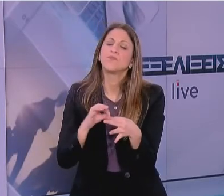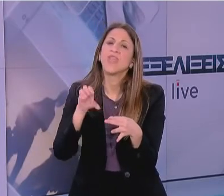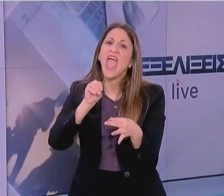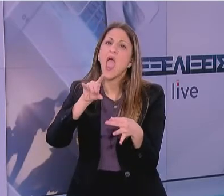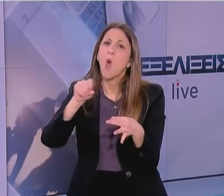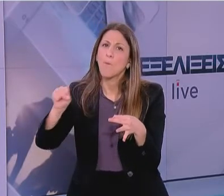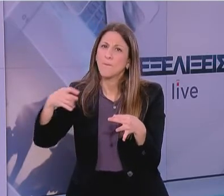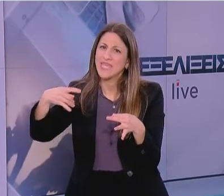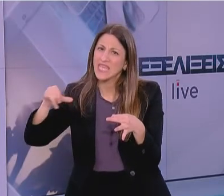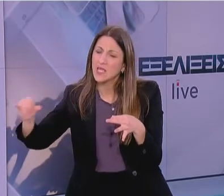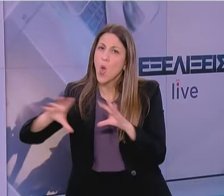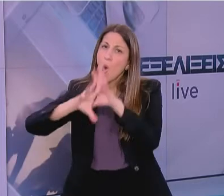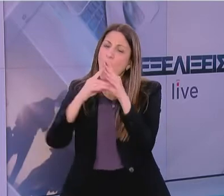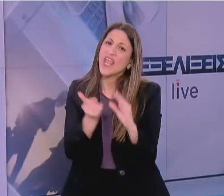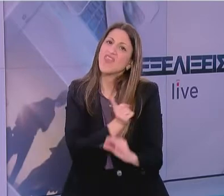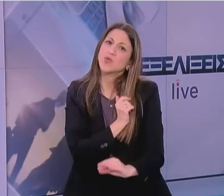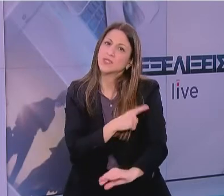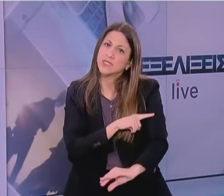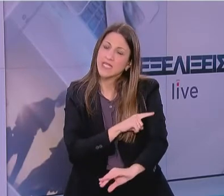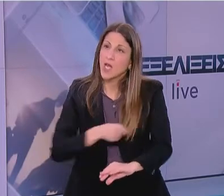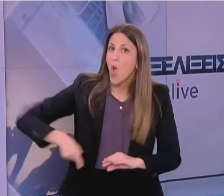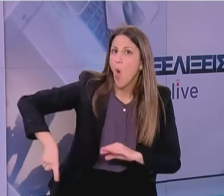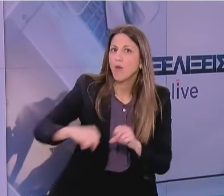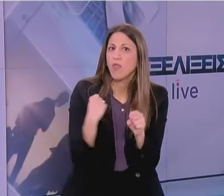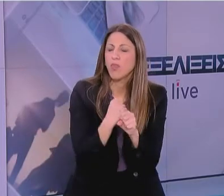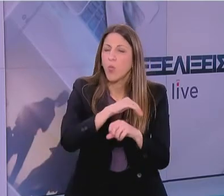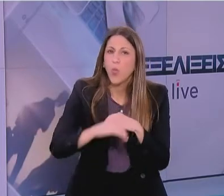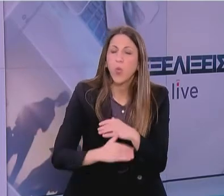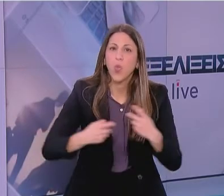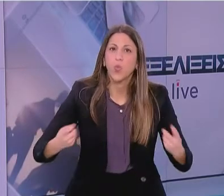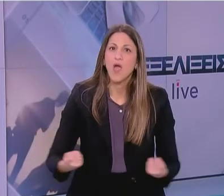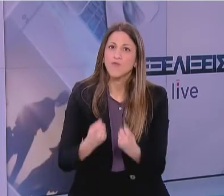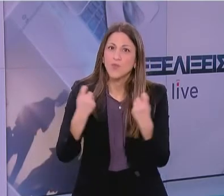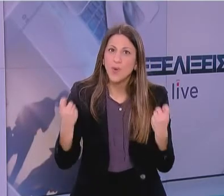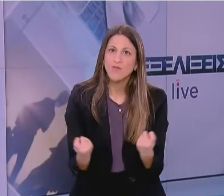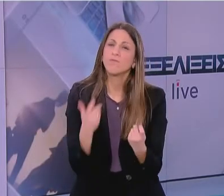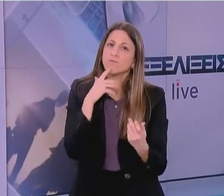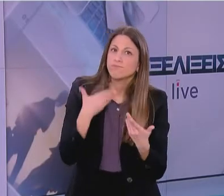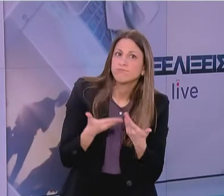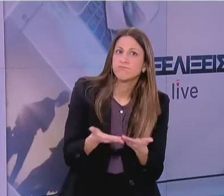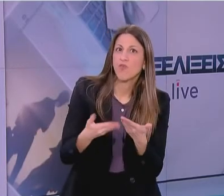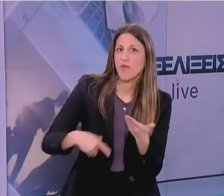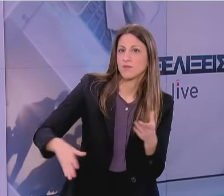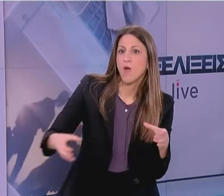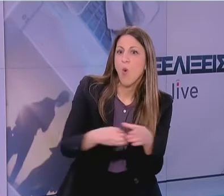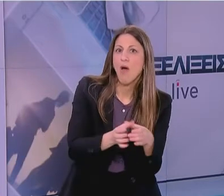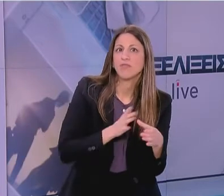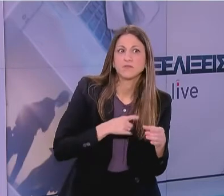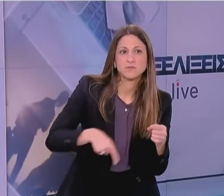είναι οι ιδιώτες γιατροί. Όλοι αυτοί είναι στη θέση τους και παρέχουν υπηρεσίες υγείας σε όλες τις ομάδες του